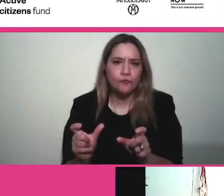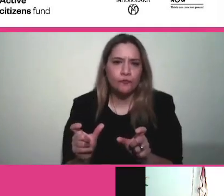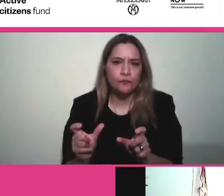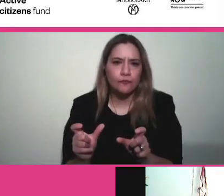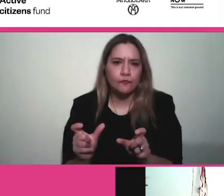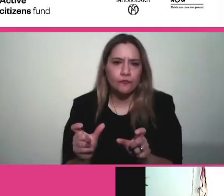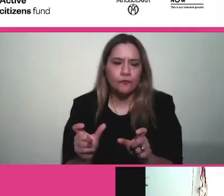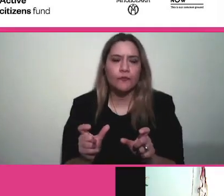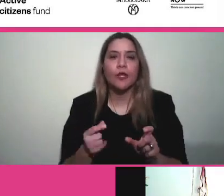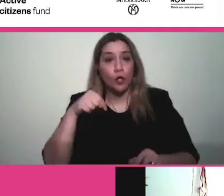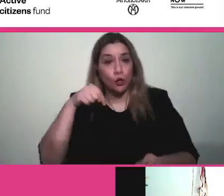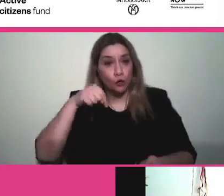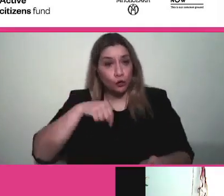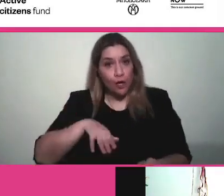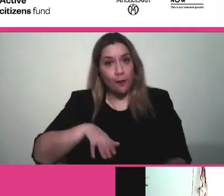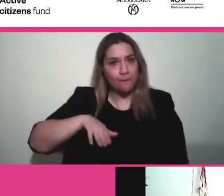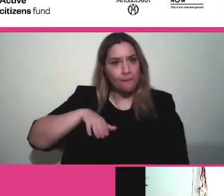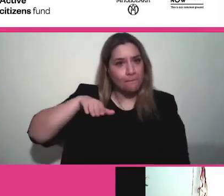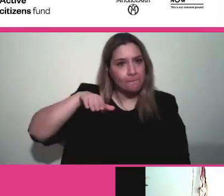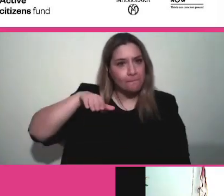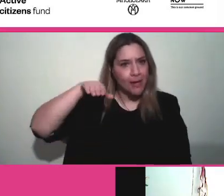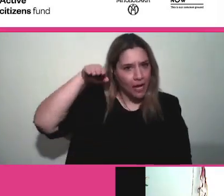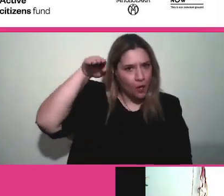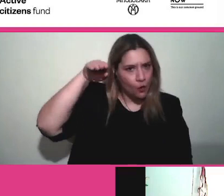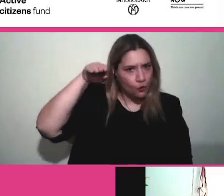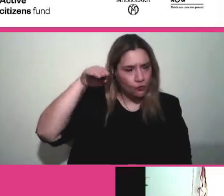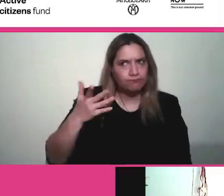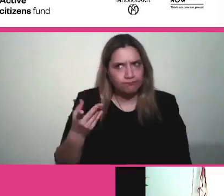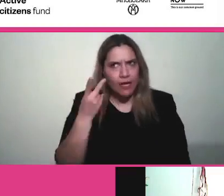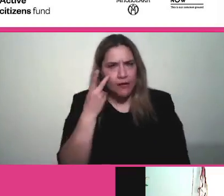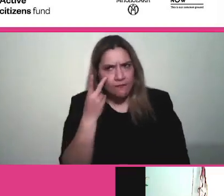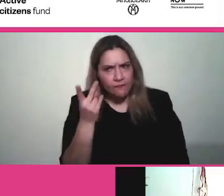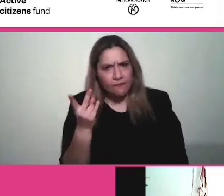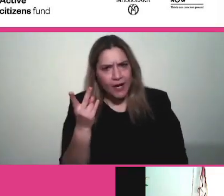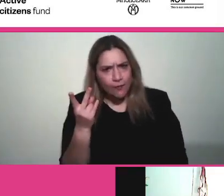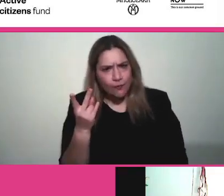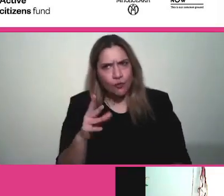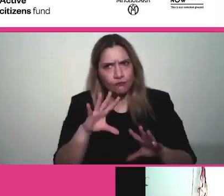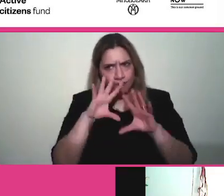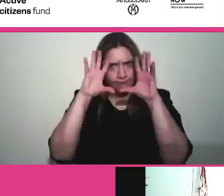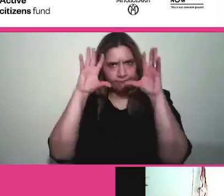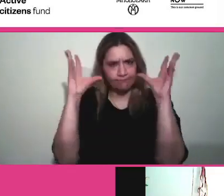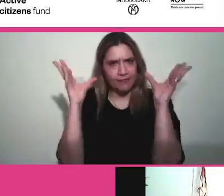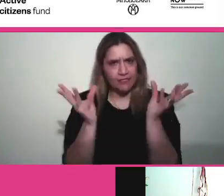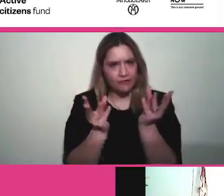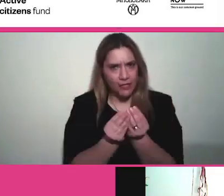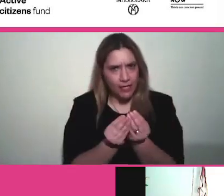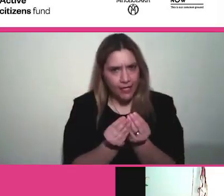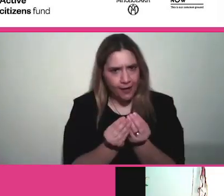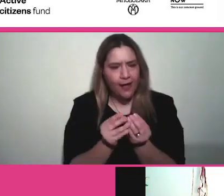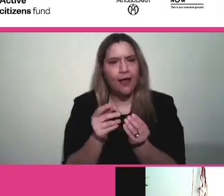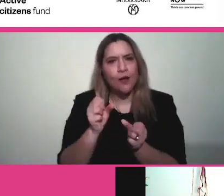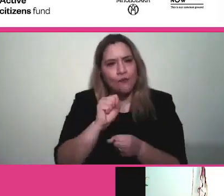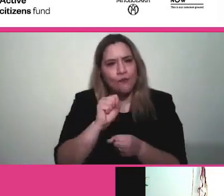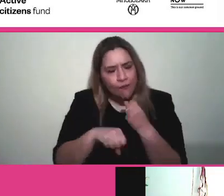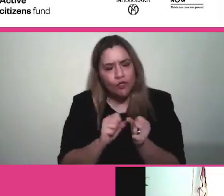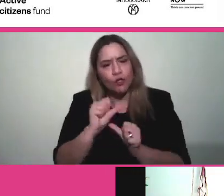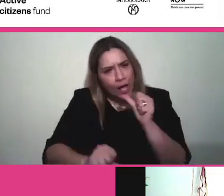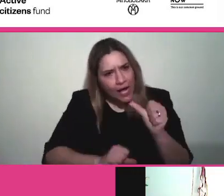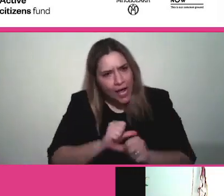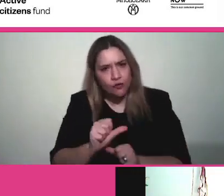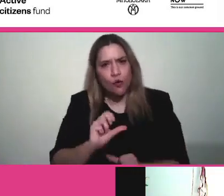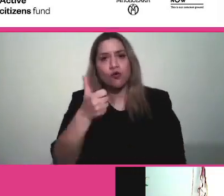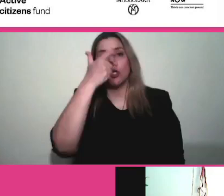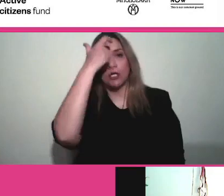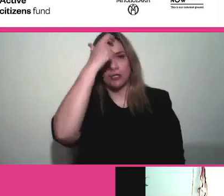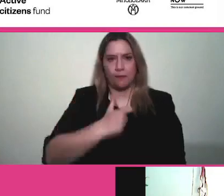τώρα προσπαθώ, όσο μεγαλώνω και εγώ ίδια και βλέπω τα πράγματα λίγο σφαιρικά, να το αλλάζω και σε μένα.